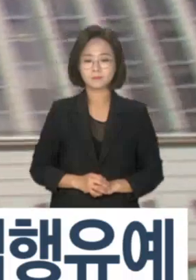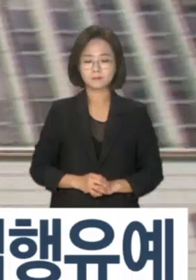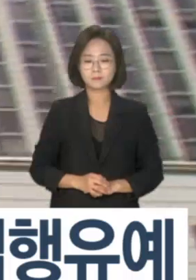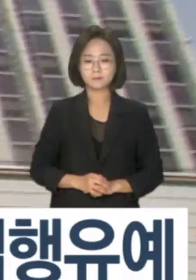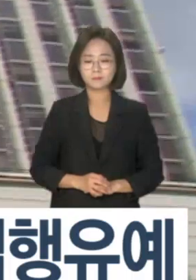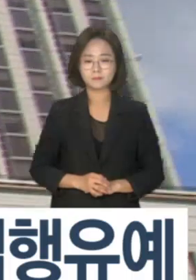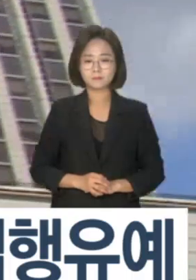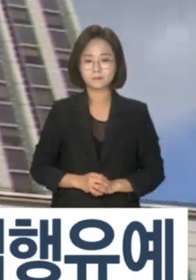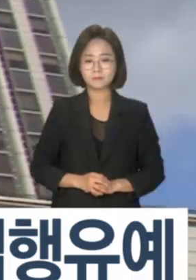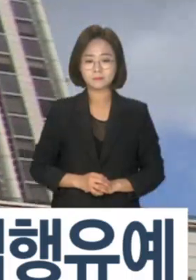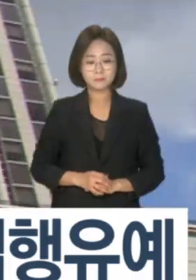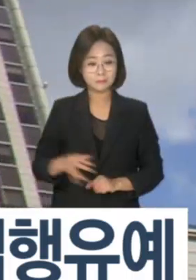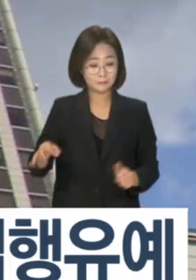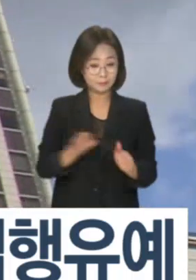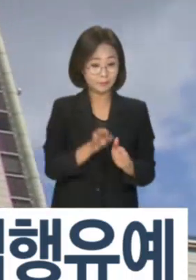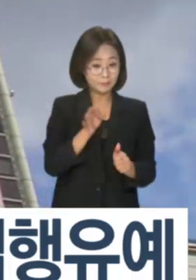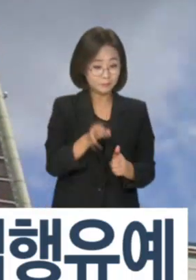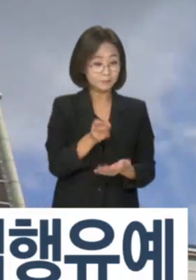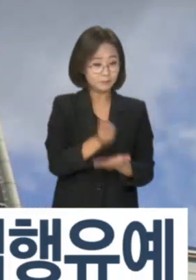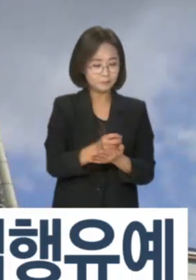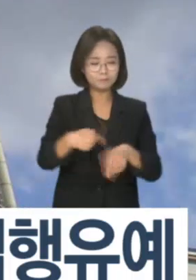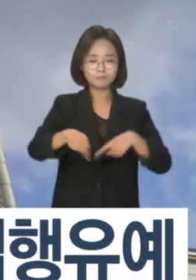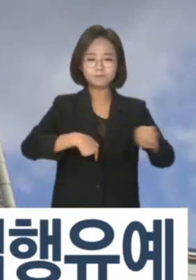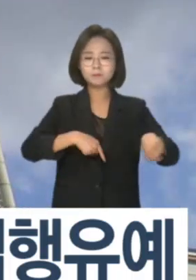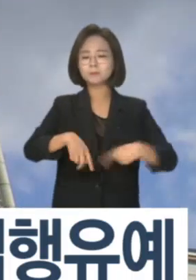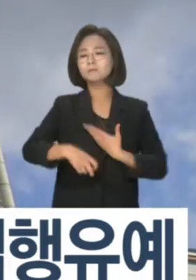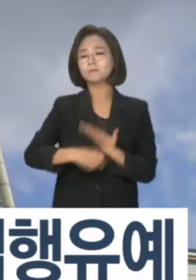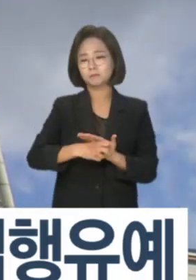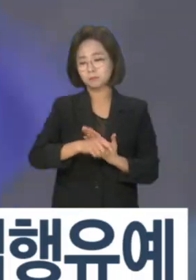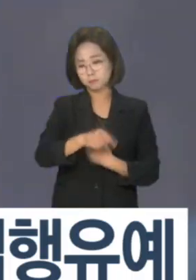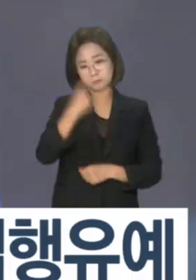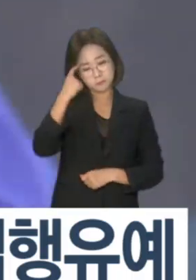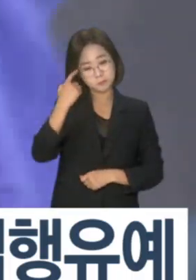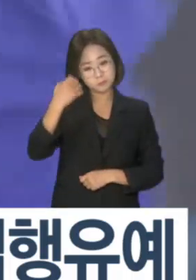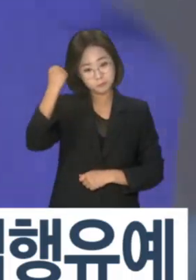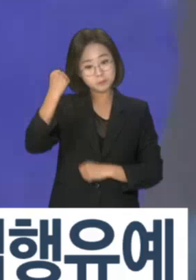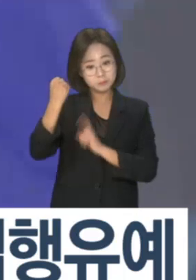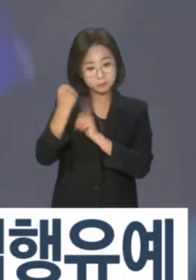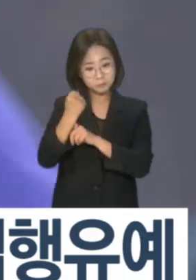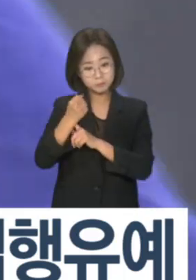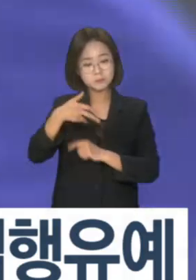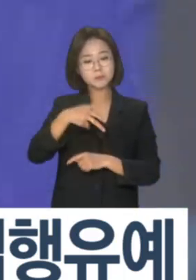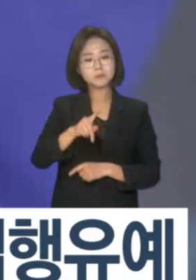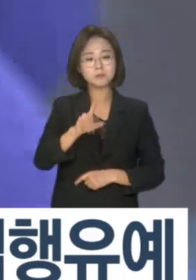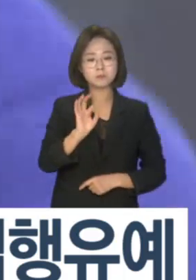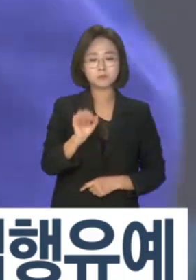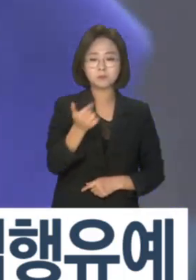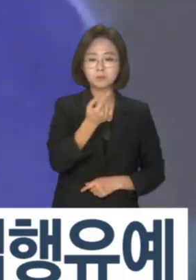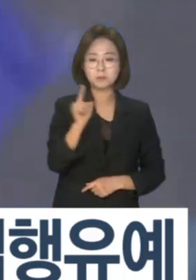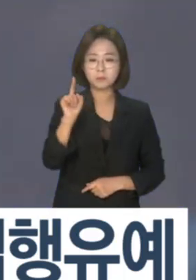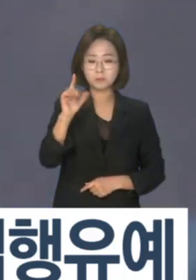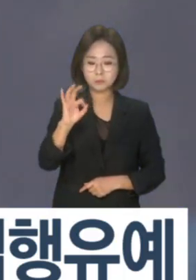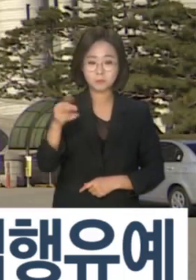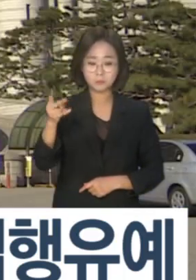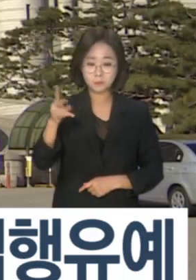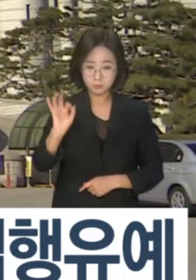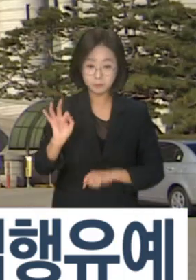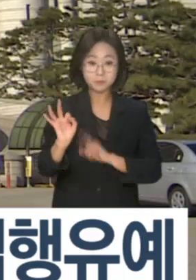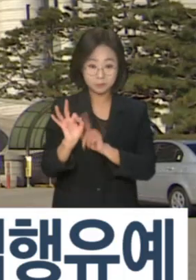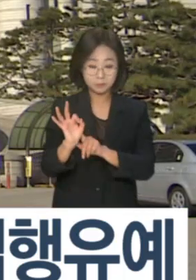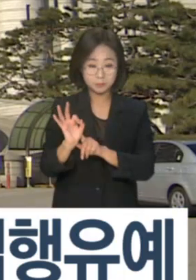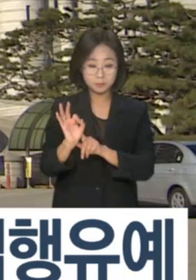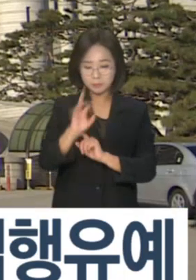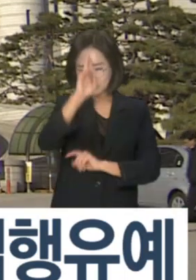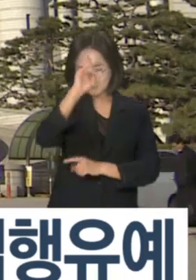서울중앙지법은 기부금품법 정치자금법 위반 등의 혐의로 기소된 정광용 박사모 회장에게 일심과